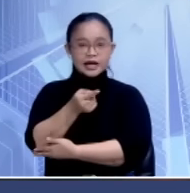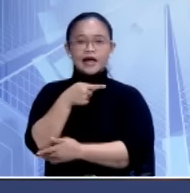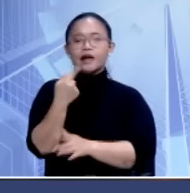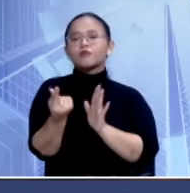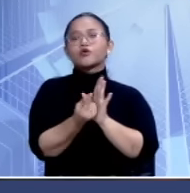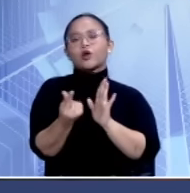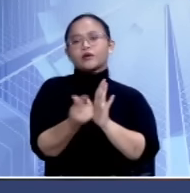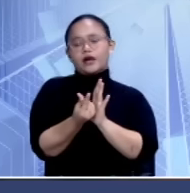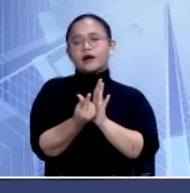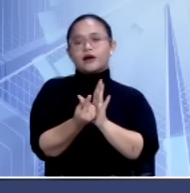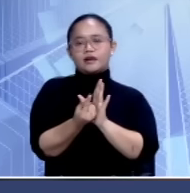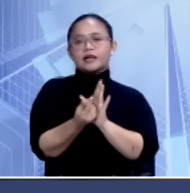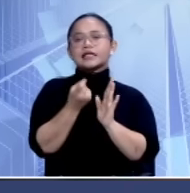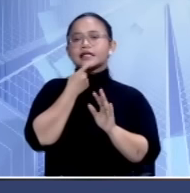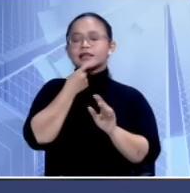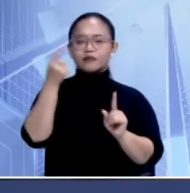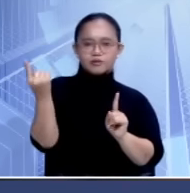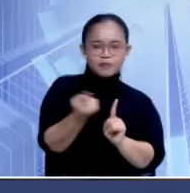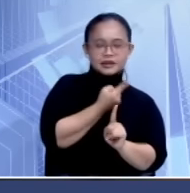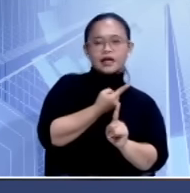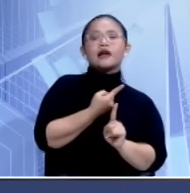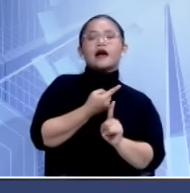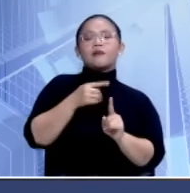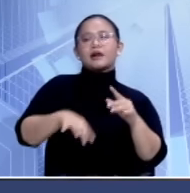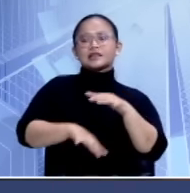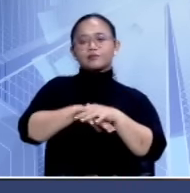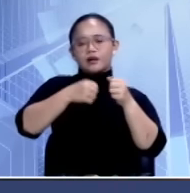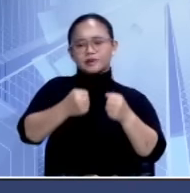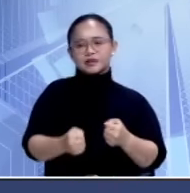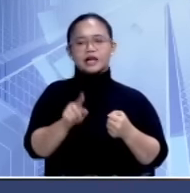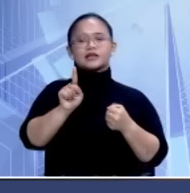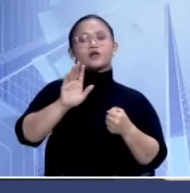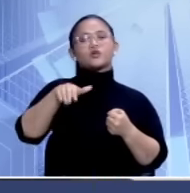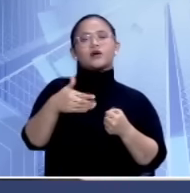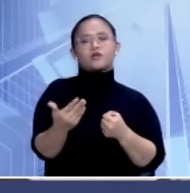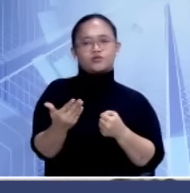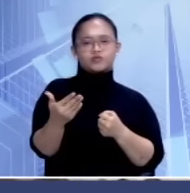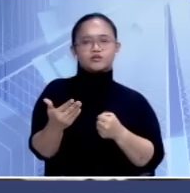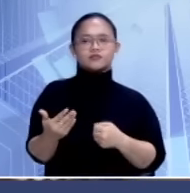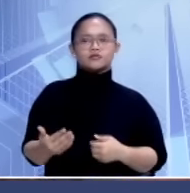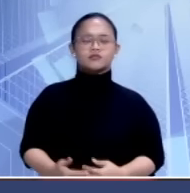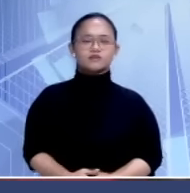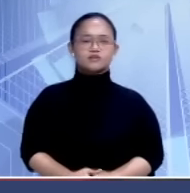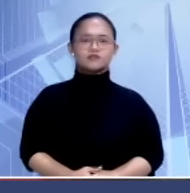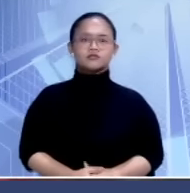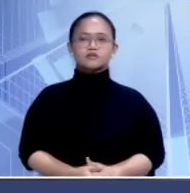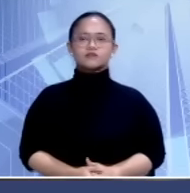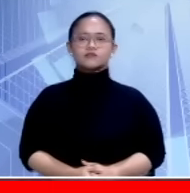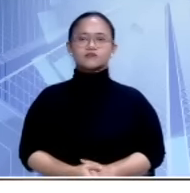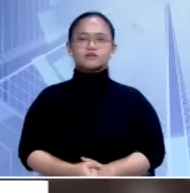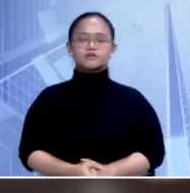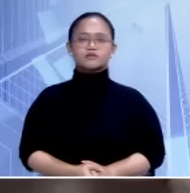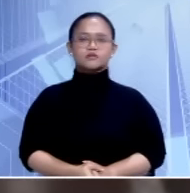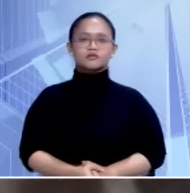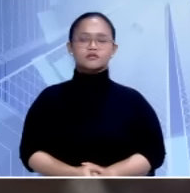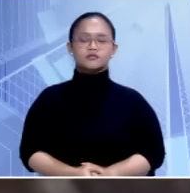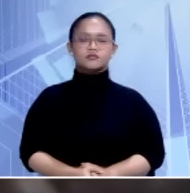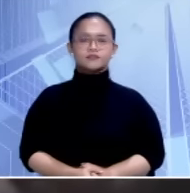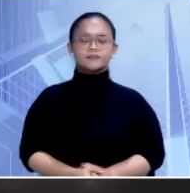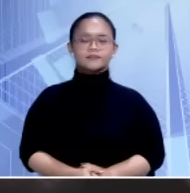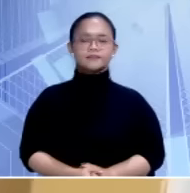darurat dan tentang pemaksaan dengan kekerasan dengan ancaman hukuman maksimal 1 tahun penjara. Dari Jakarta, Helmi Sejangbati, iNews